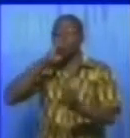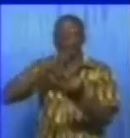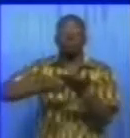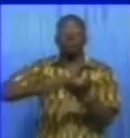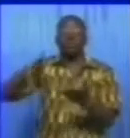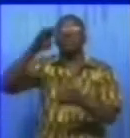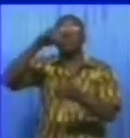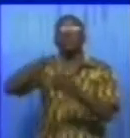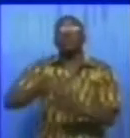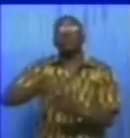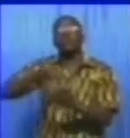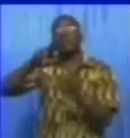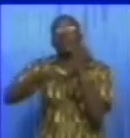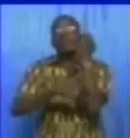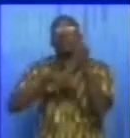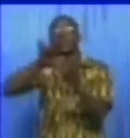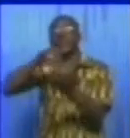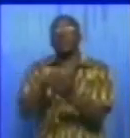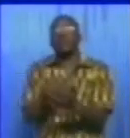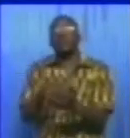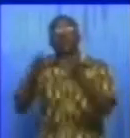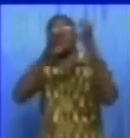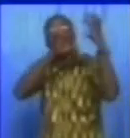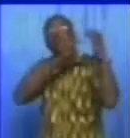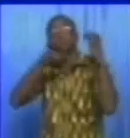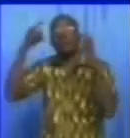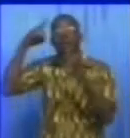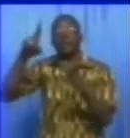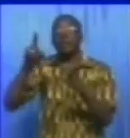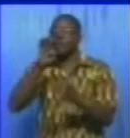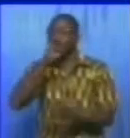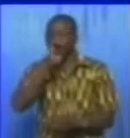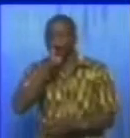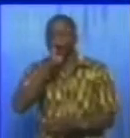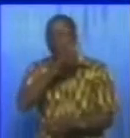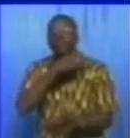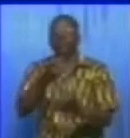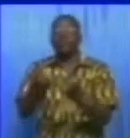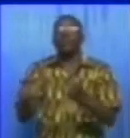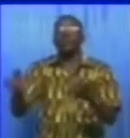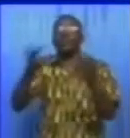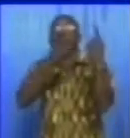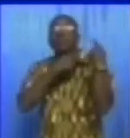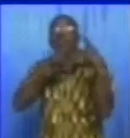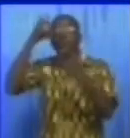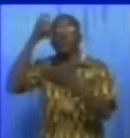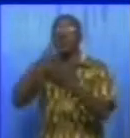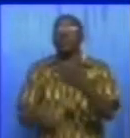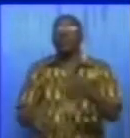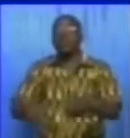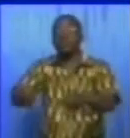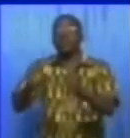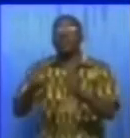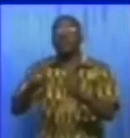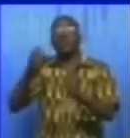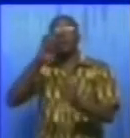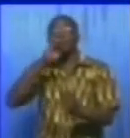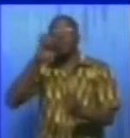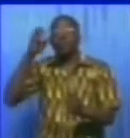Dans la région du centre, le département en charge des aménagements hydrauliques veut porter le taux d'accès à l'eau bleue